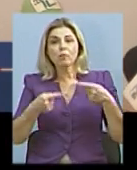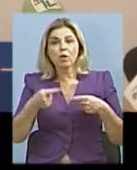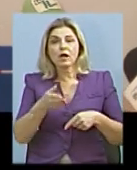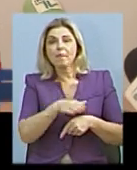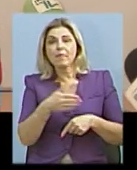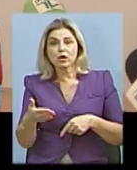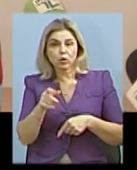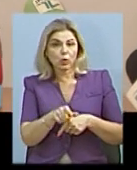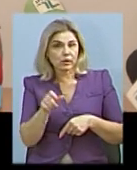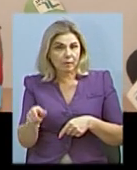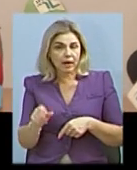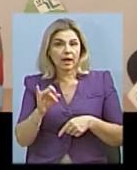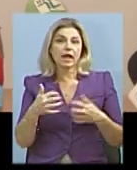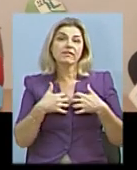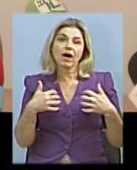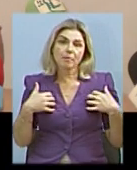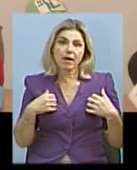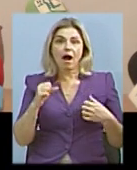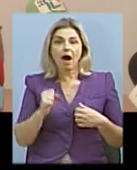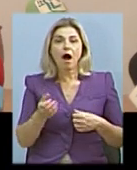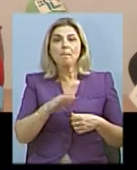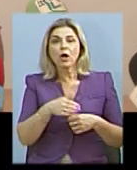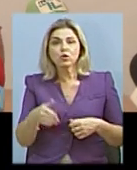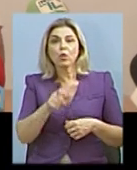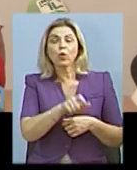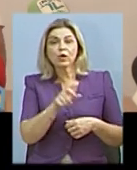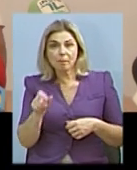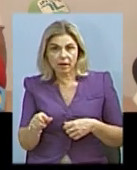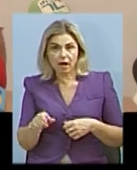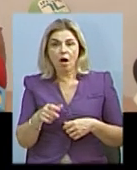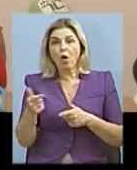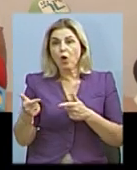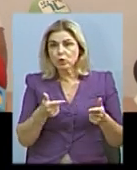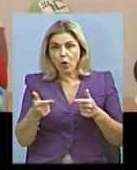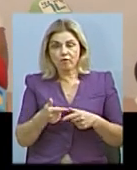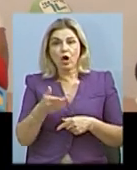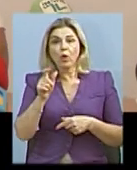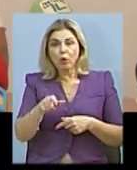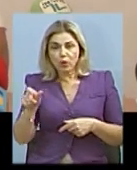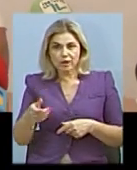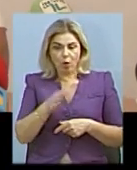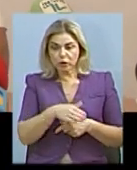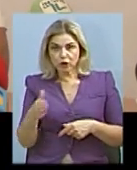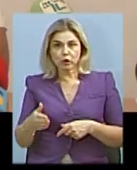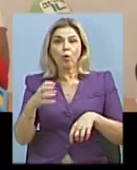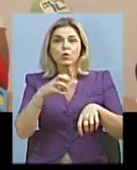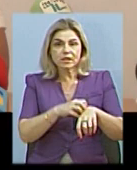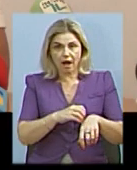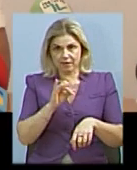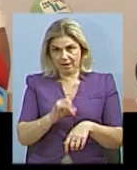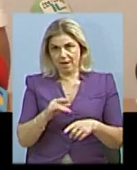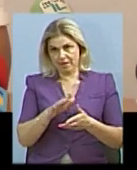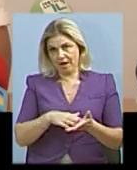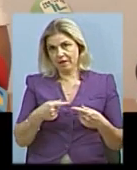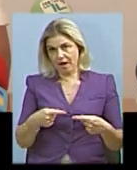людьми та тваринами, а між людьми і людьми. Вже готові люди один одного кусати, вбивати і так далі, що ми бачили в місті